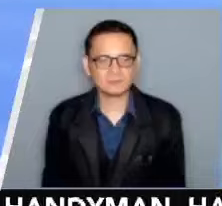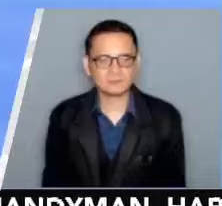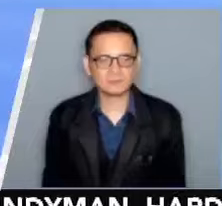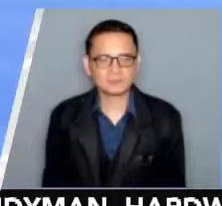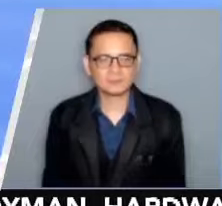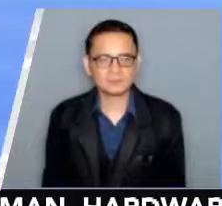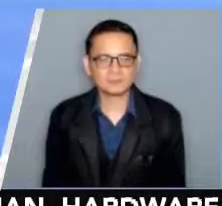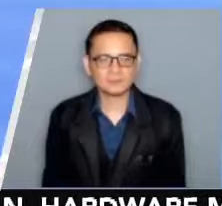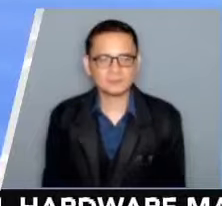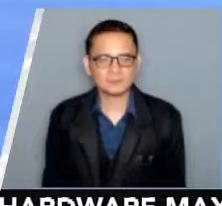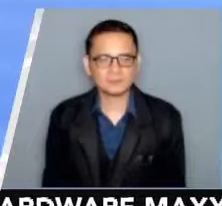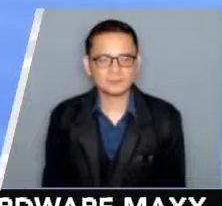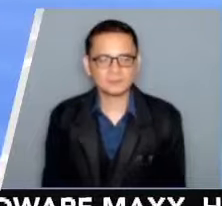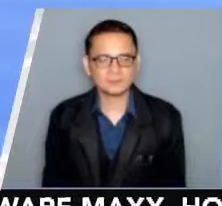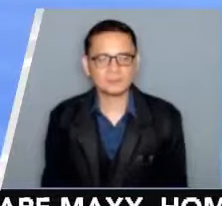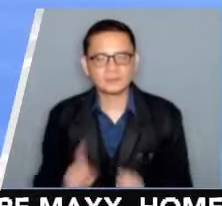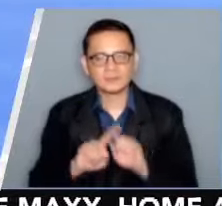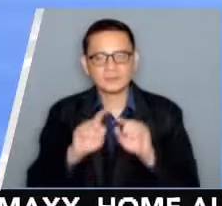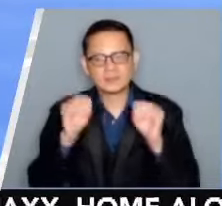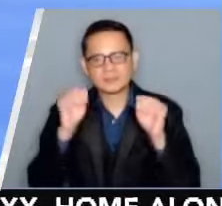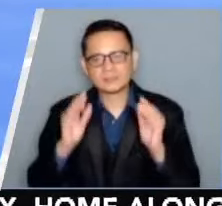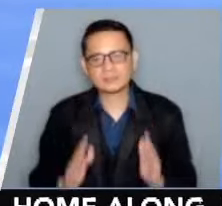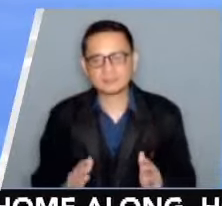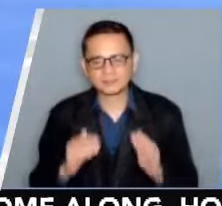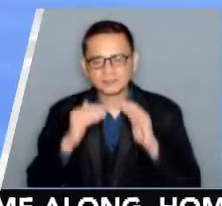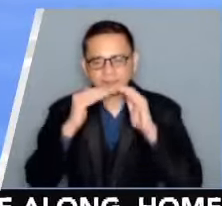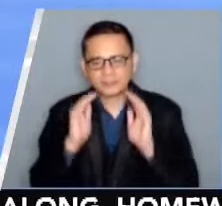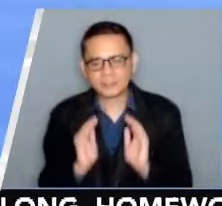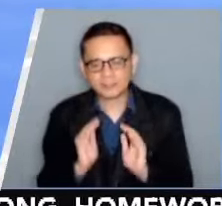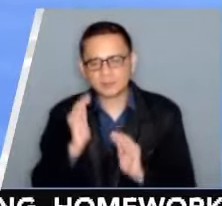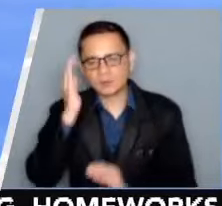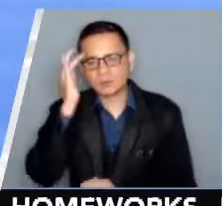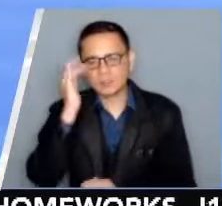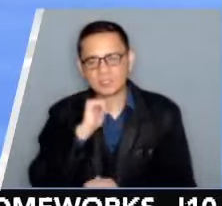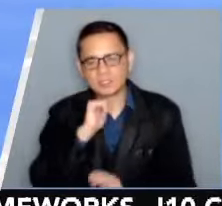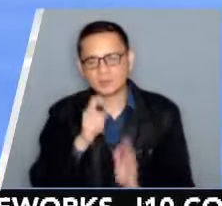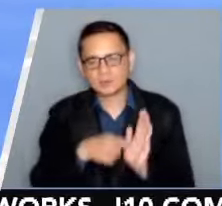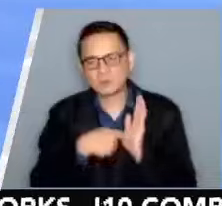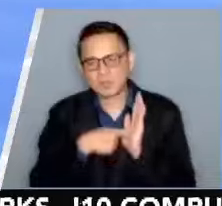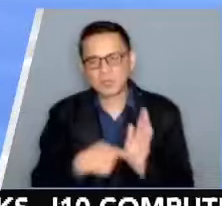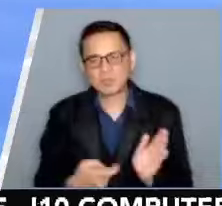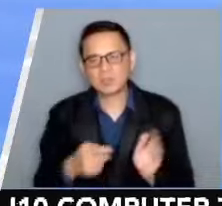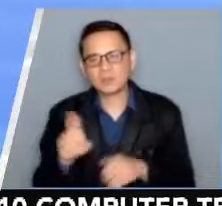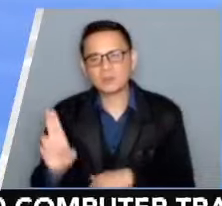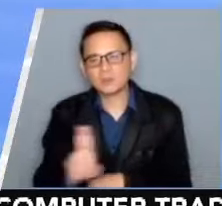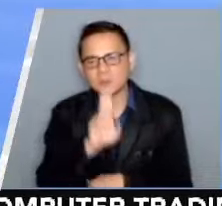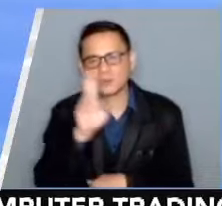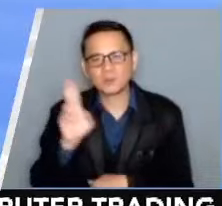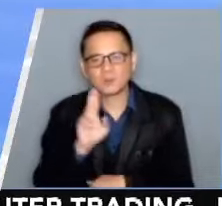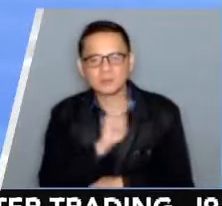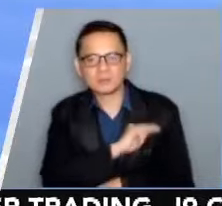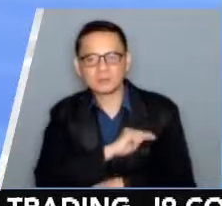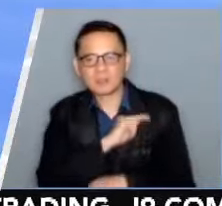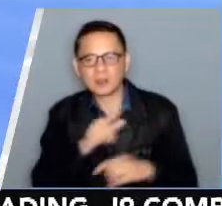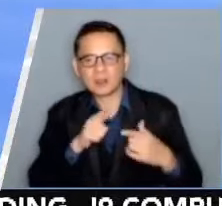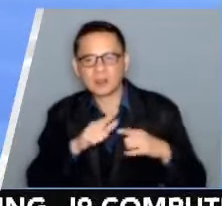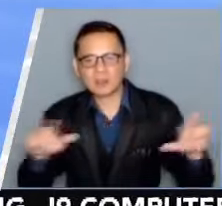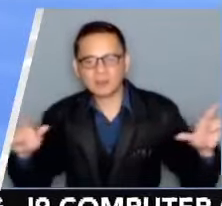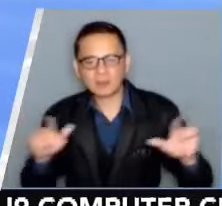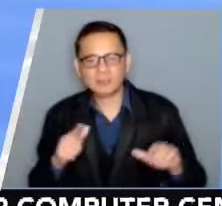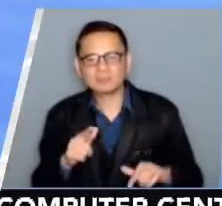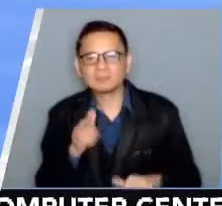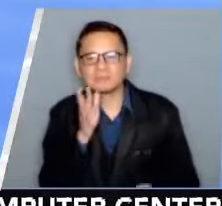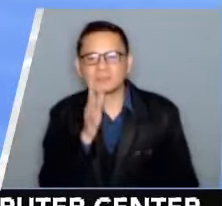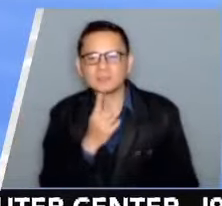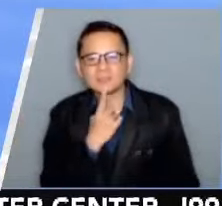Dismayado po ang ilang guro na hindi na required sa bagong batas ang mother tongue o nakagis ng wika sa pagtuturo sa kindergarten hanggang grade